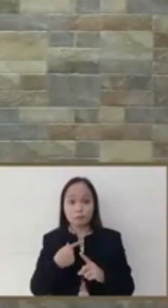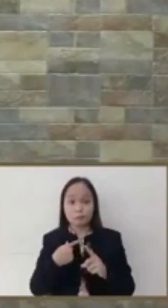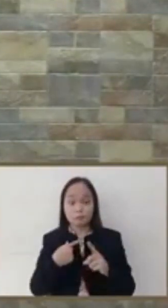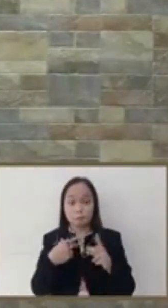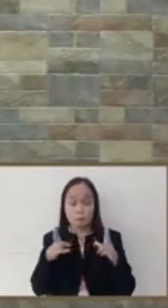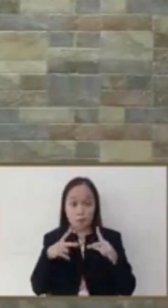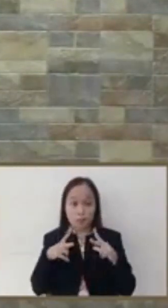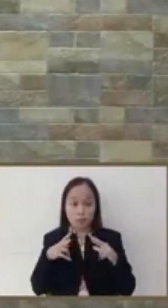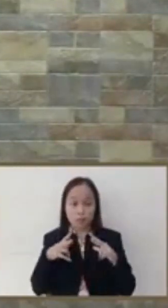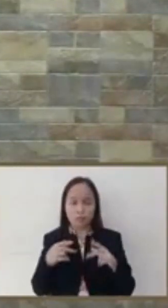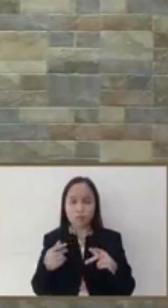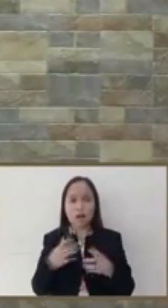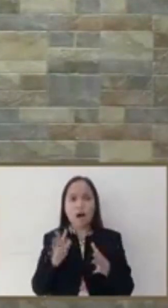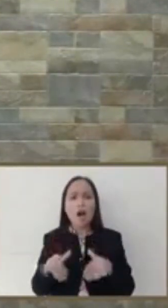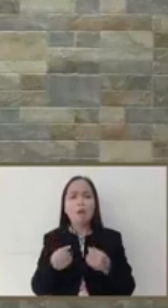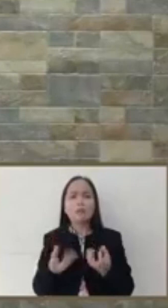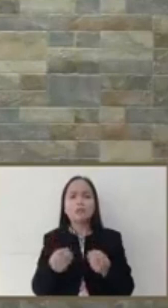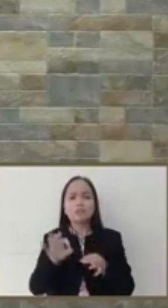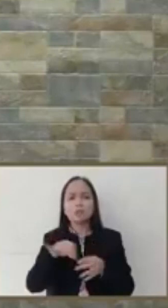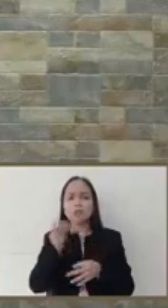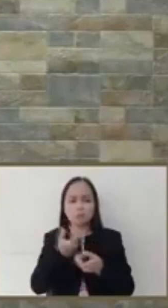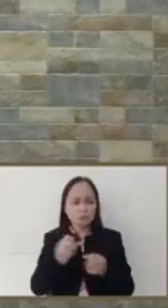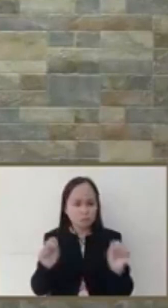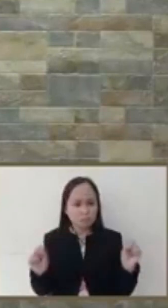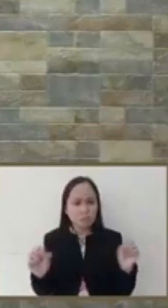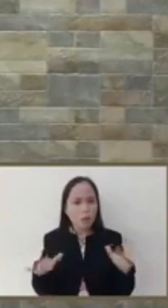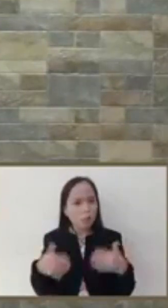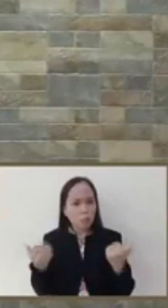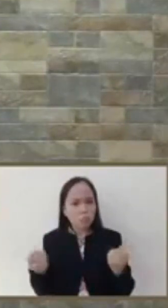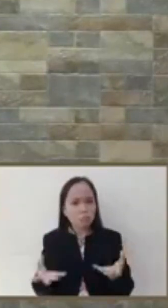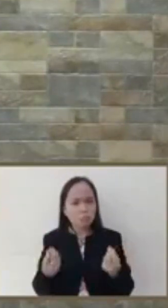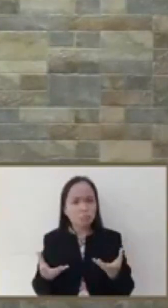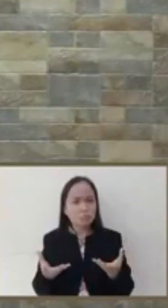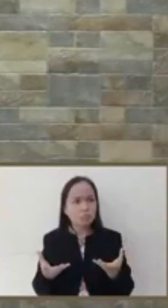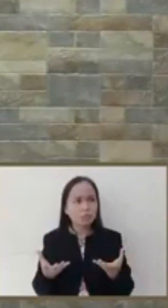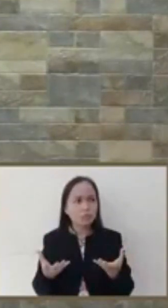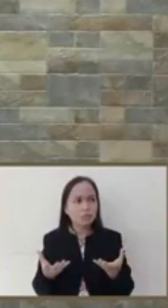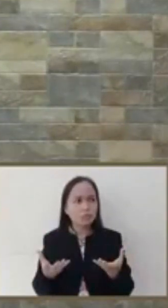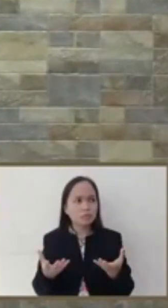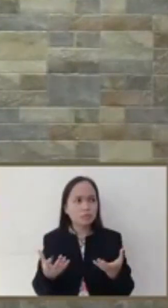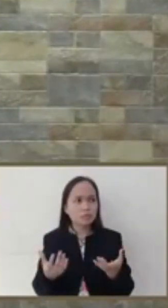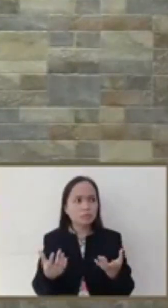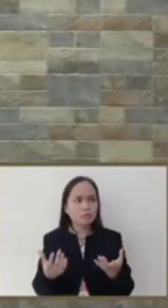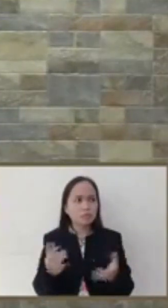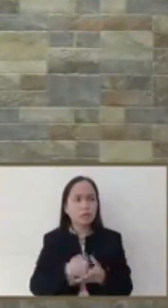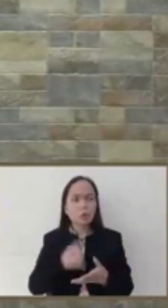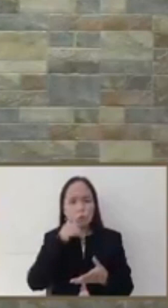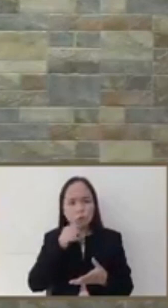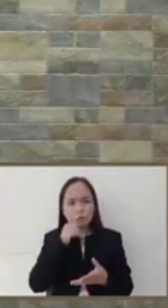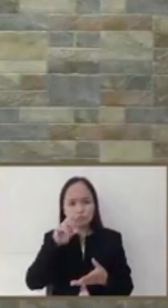We went to the mall. How many souls got saved? That's always the